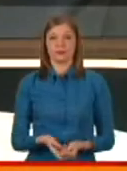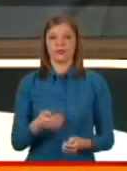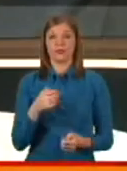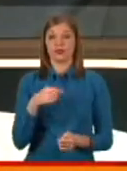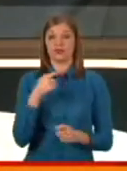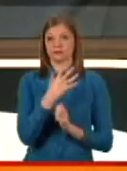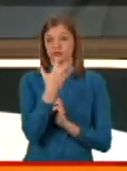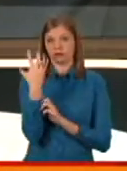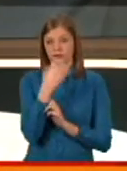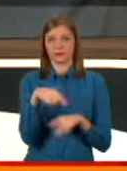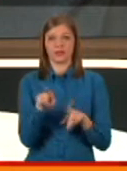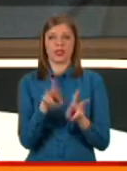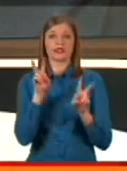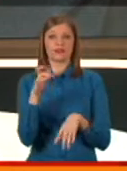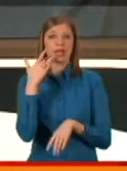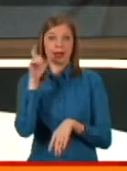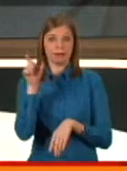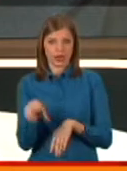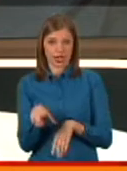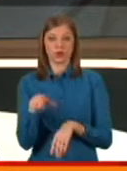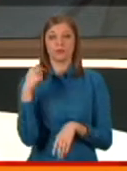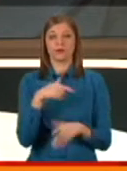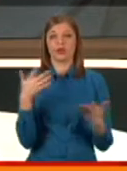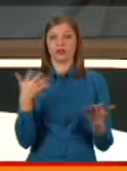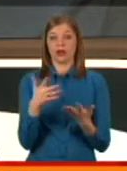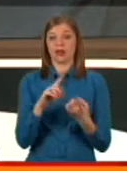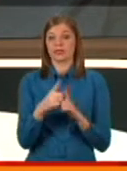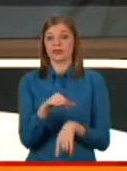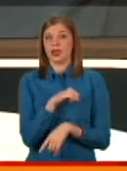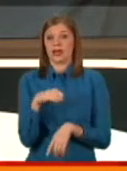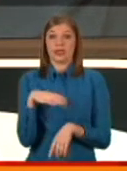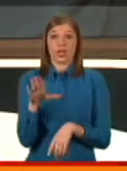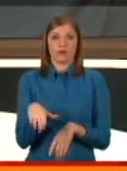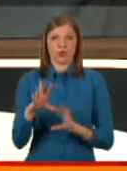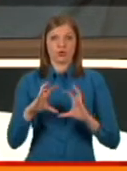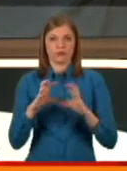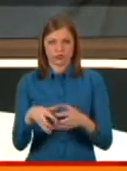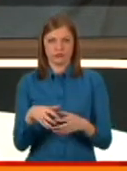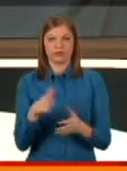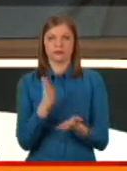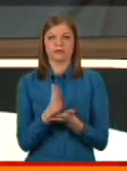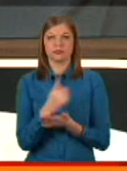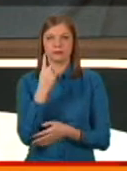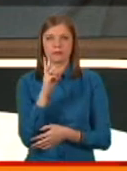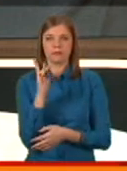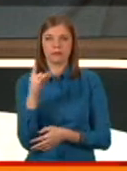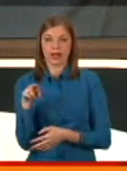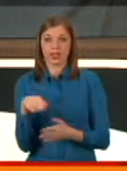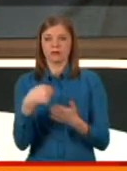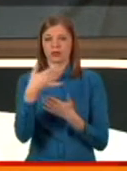Селфі мільярдерка, так називають американку Кайлі Дженнер, яка стала наймолодшою у світі володаркою мільярда. До